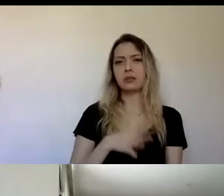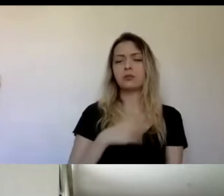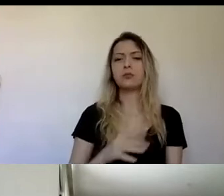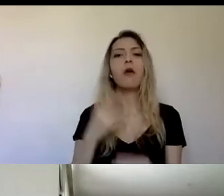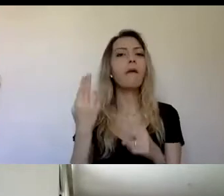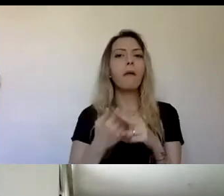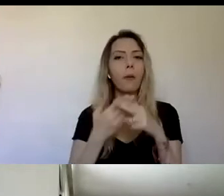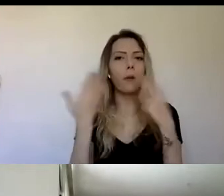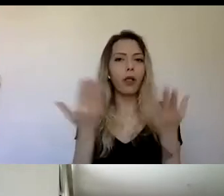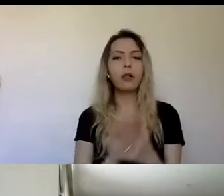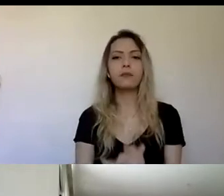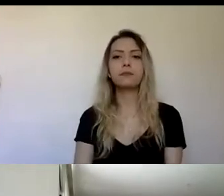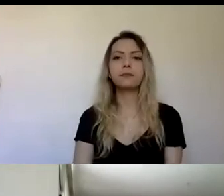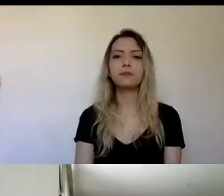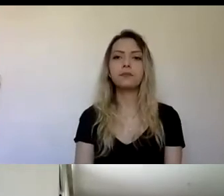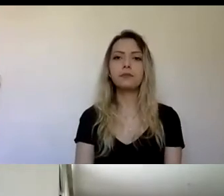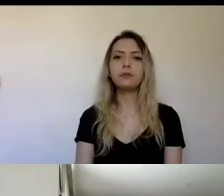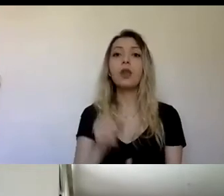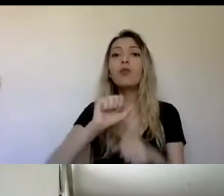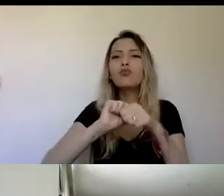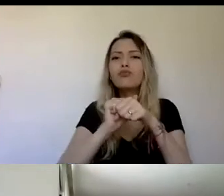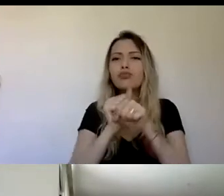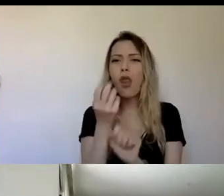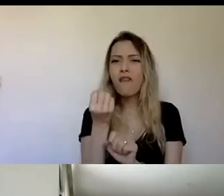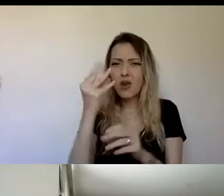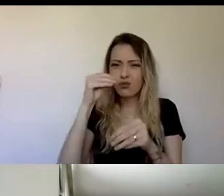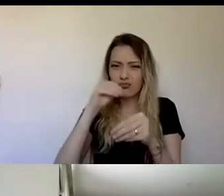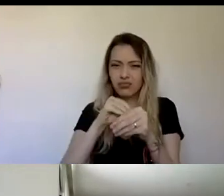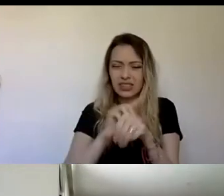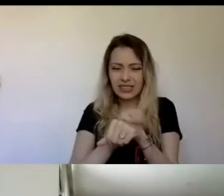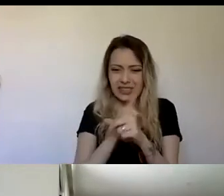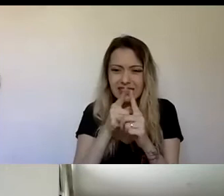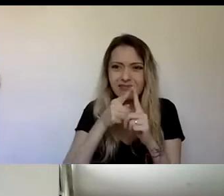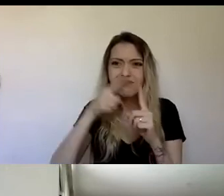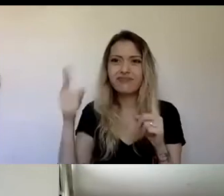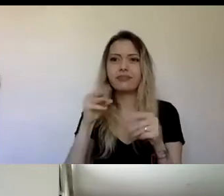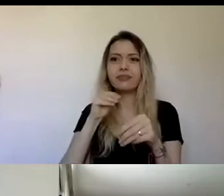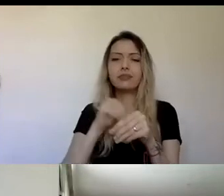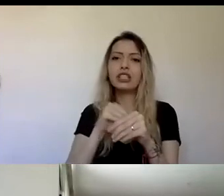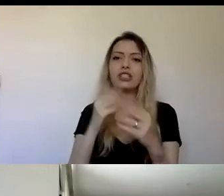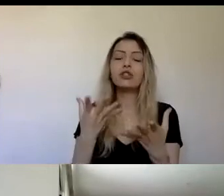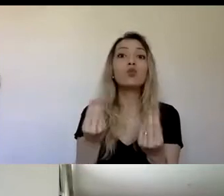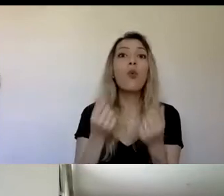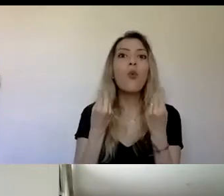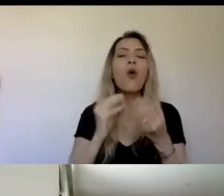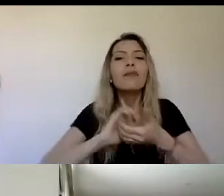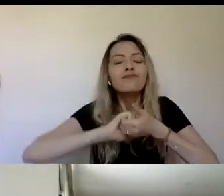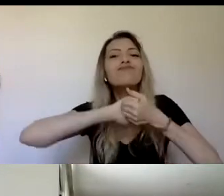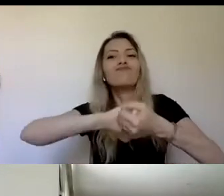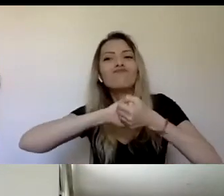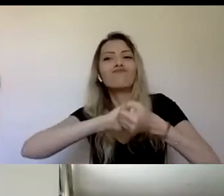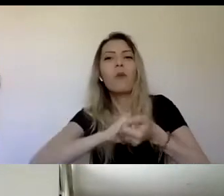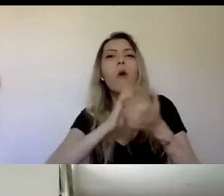Örneğin bu COVID döneminde çok güzel dayanışma ve yardımlaşma ağları